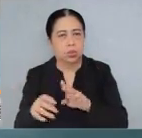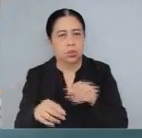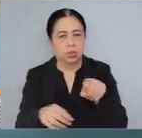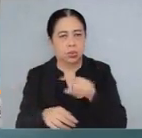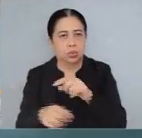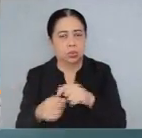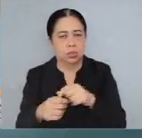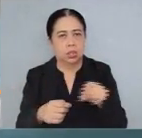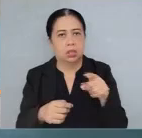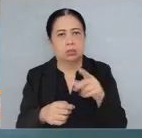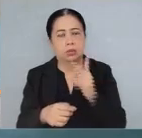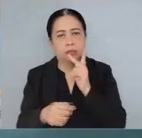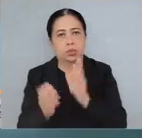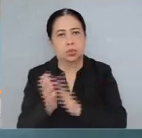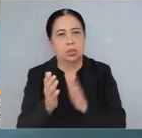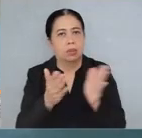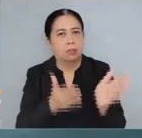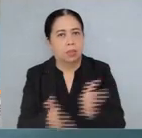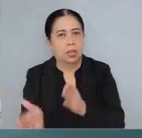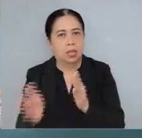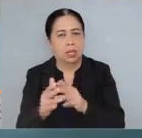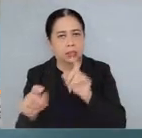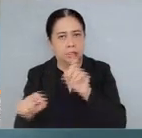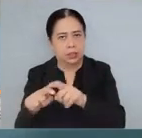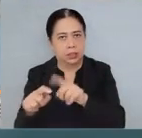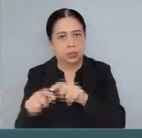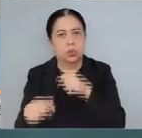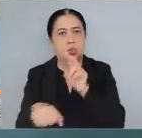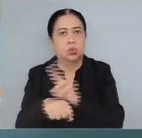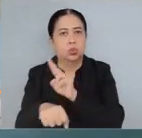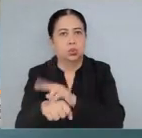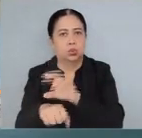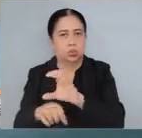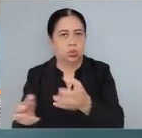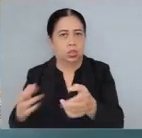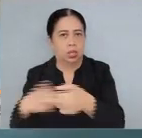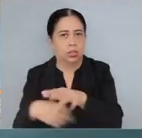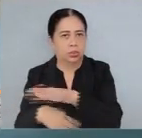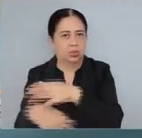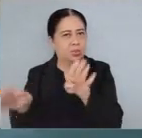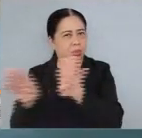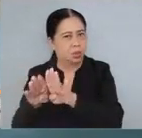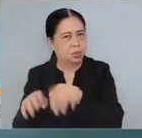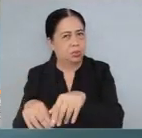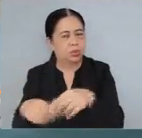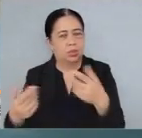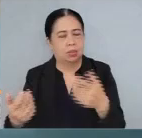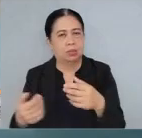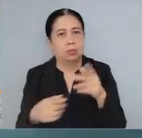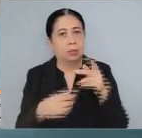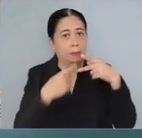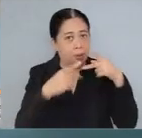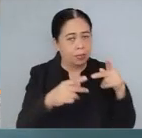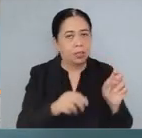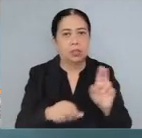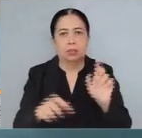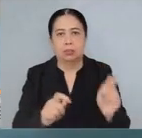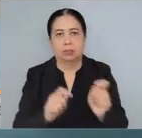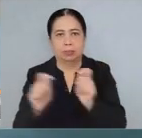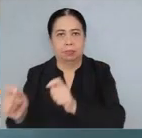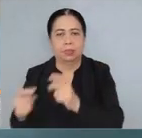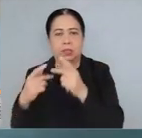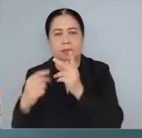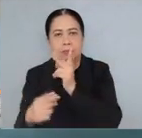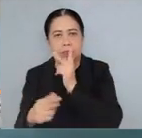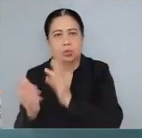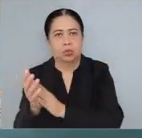sabi ng LGU, balak daw rentahan para magamit ang mga silid-aralan ng mga pampublikong paaralan. Samantala, nagpapatuloy ang